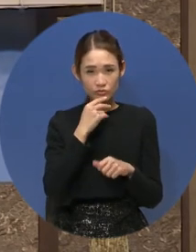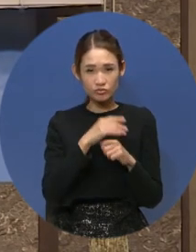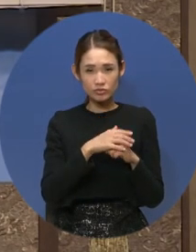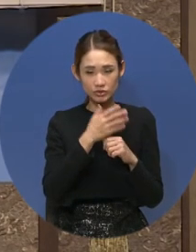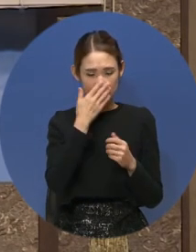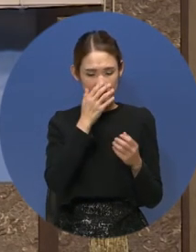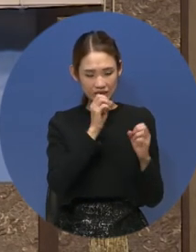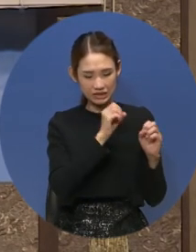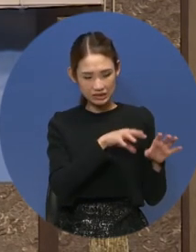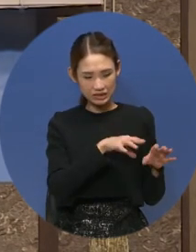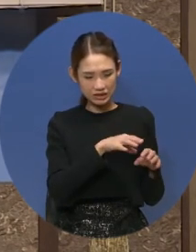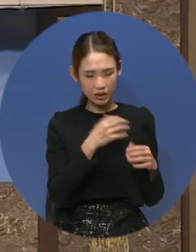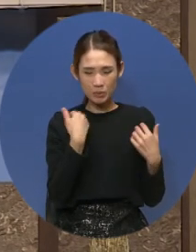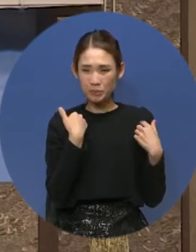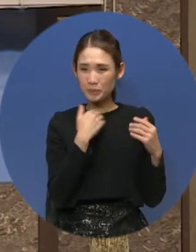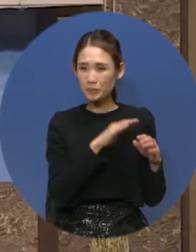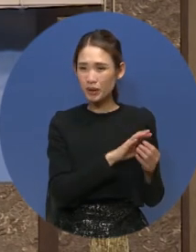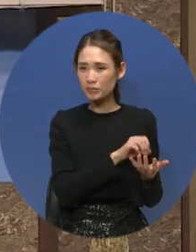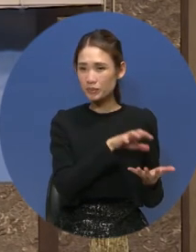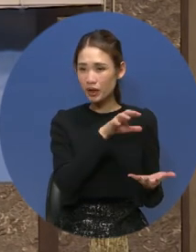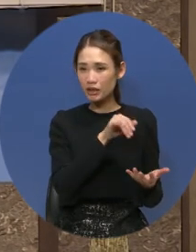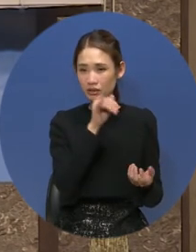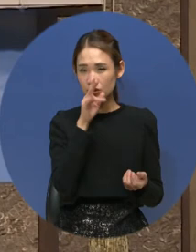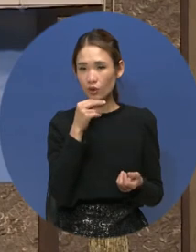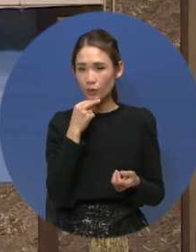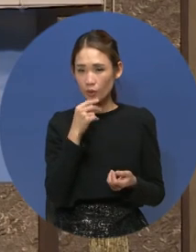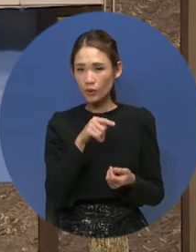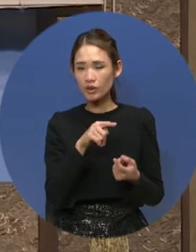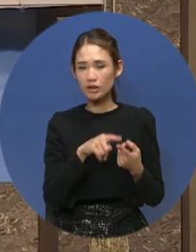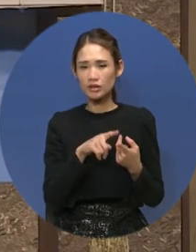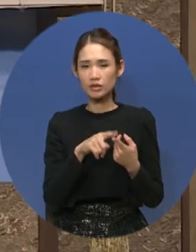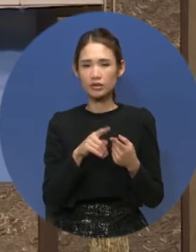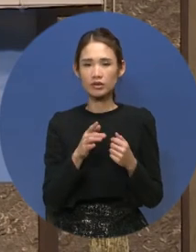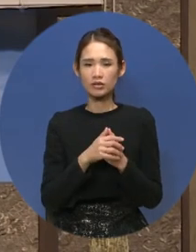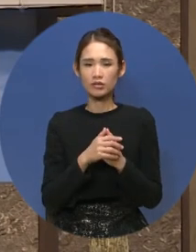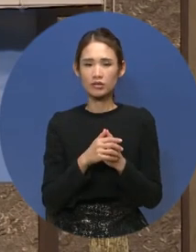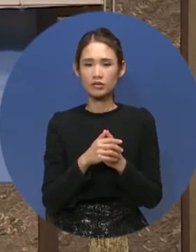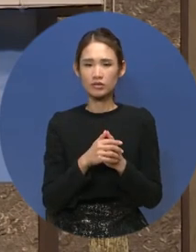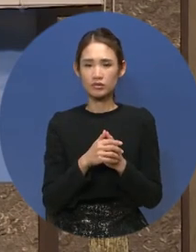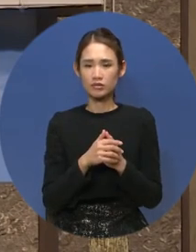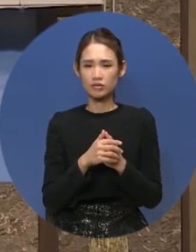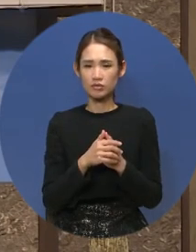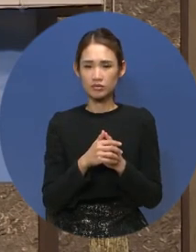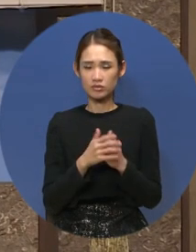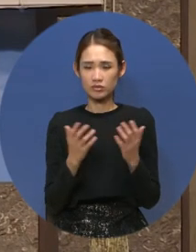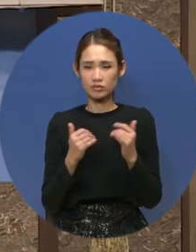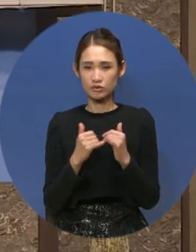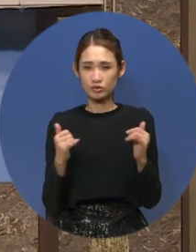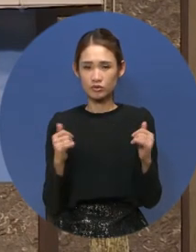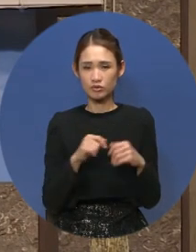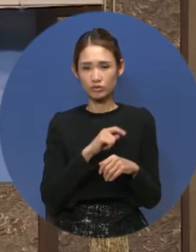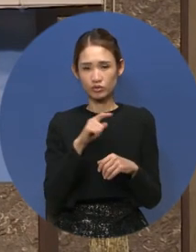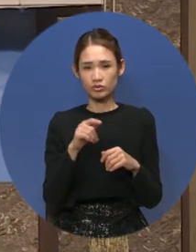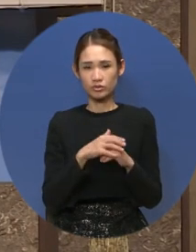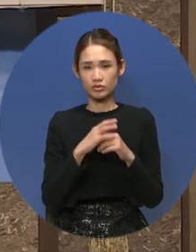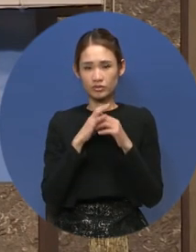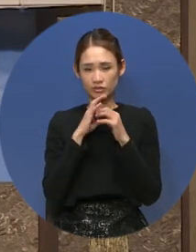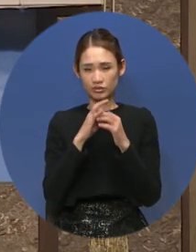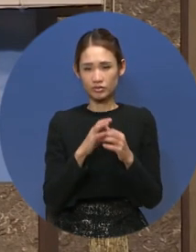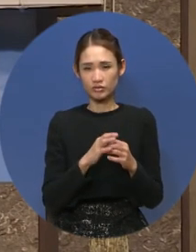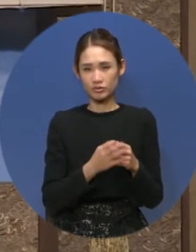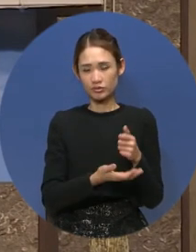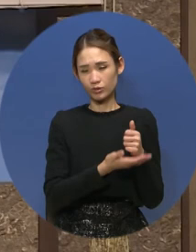쓰레기가 혹시 이렇게 방치되지 않았는지 그리고 이런 부분을 동장님 비롯한 직원들한테도